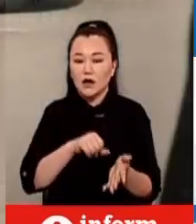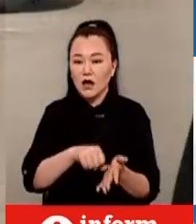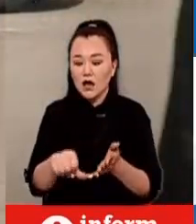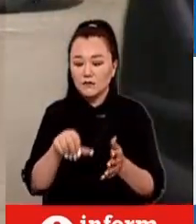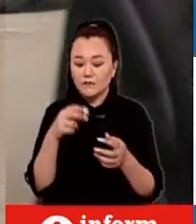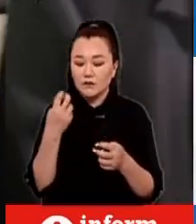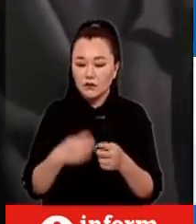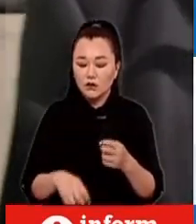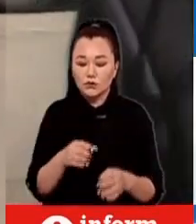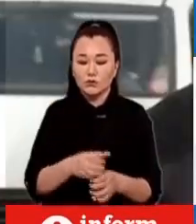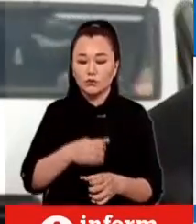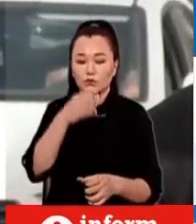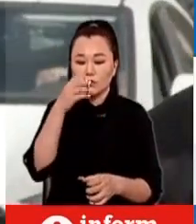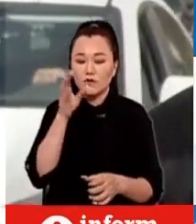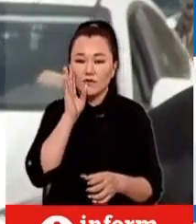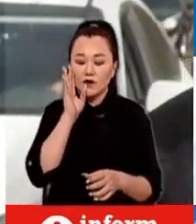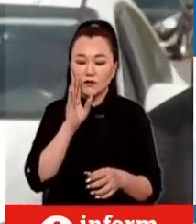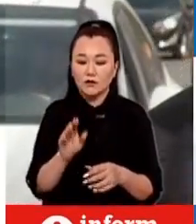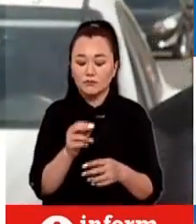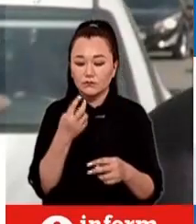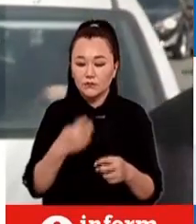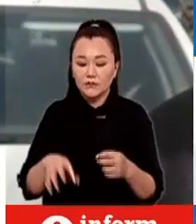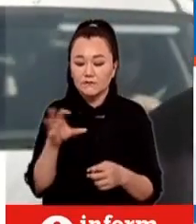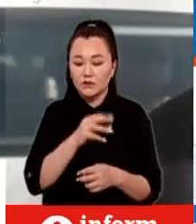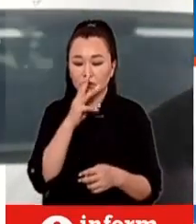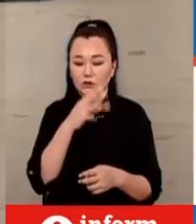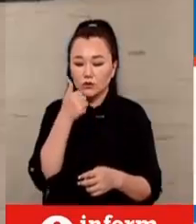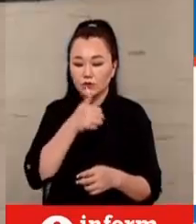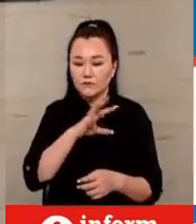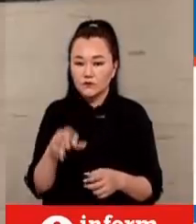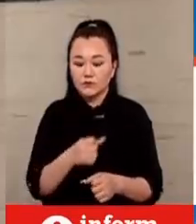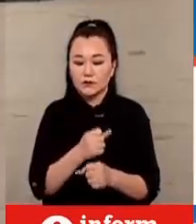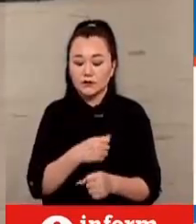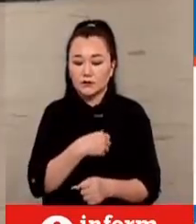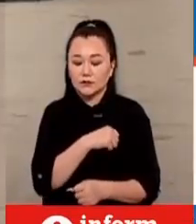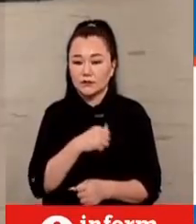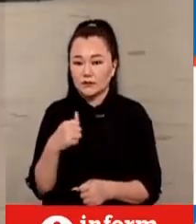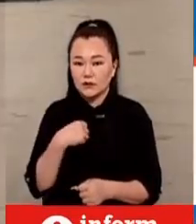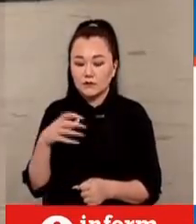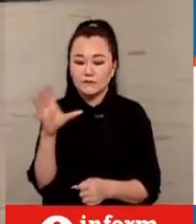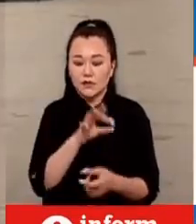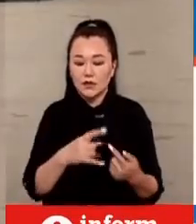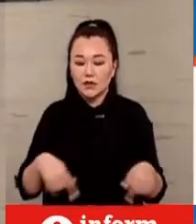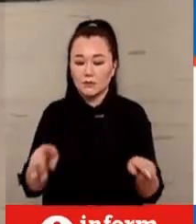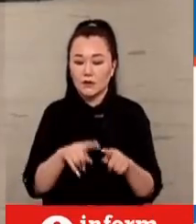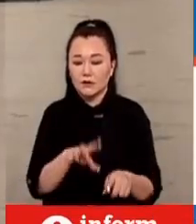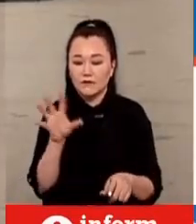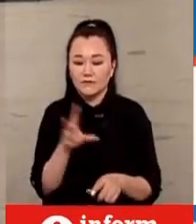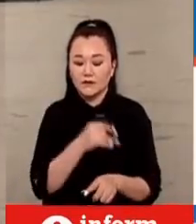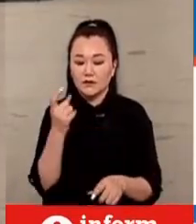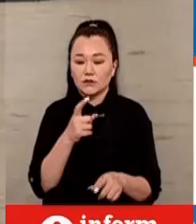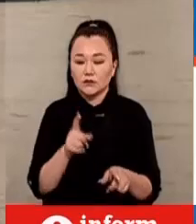трубы, получается, прорывало. Все эти 3 года мы сами это все делаем. Я думаю, что все объекты, все владельцы